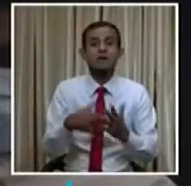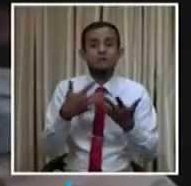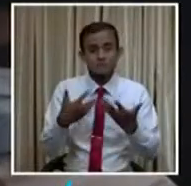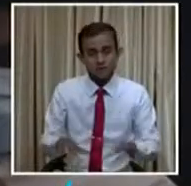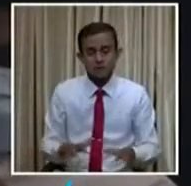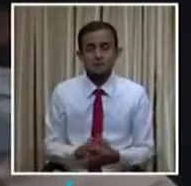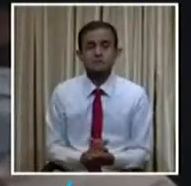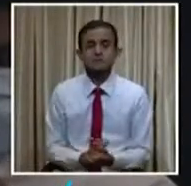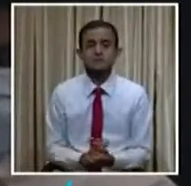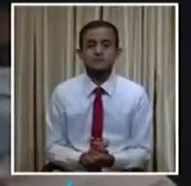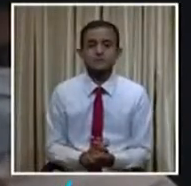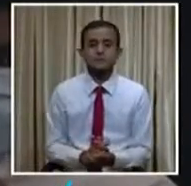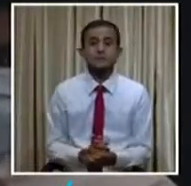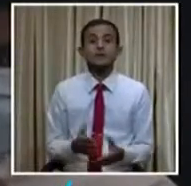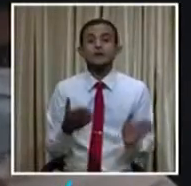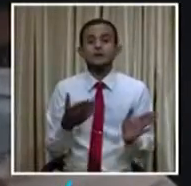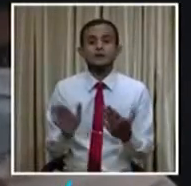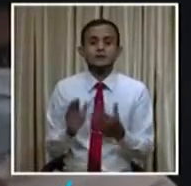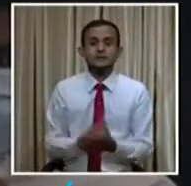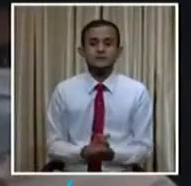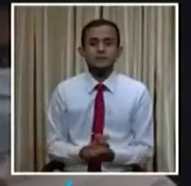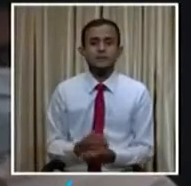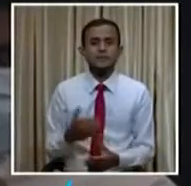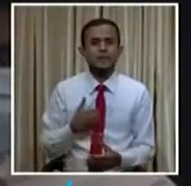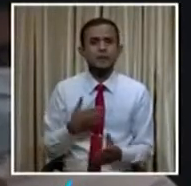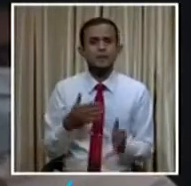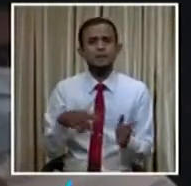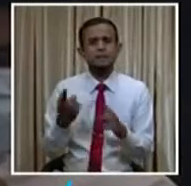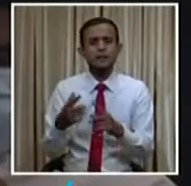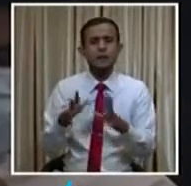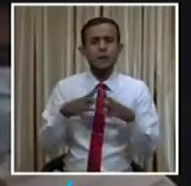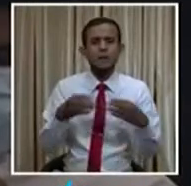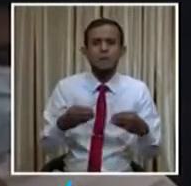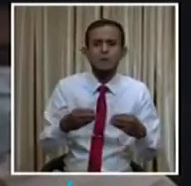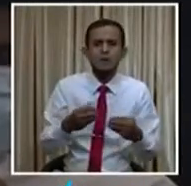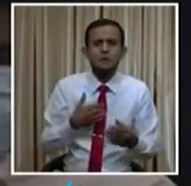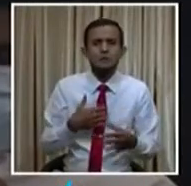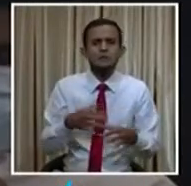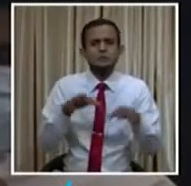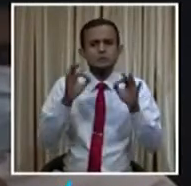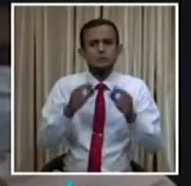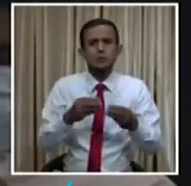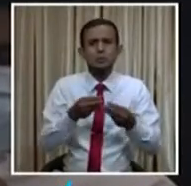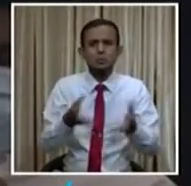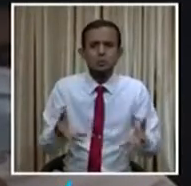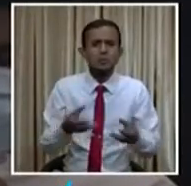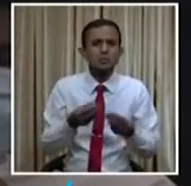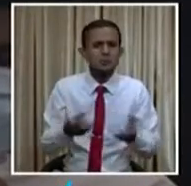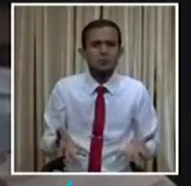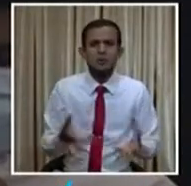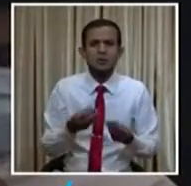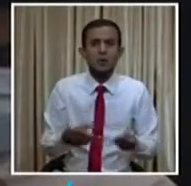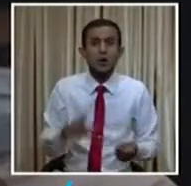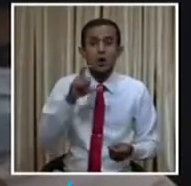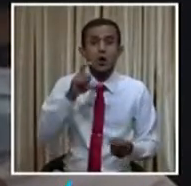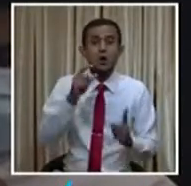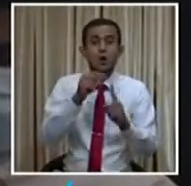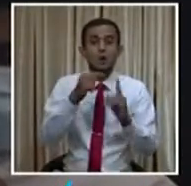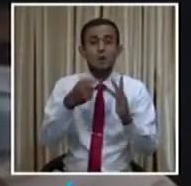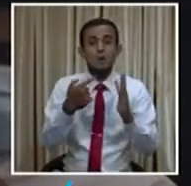තියෙනවා ඊළඟට අපේ අනිත් සම්පත් ක්‍රමානුකූලව අපිට අහිමි වෙමින් තියෙනවා කොළඹ පෝට්